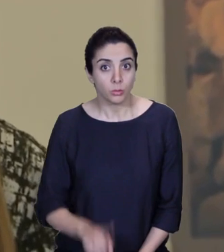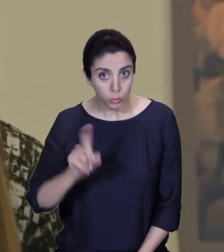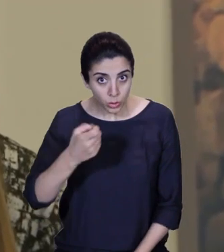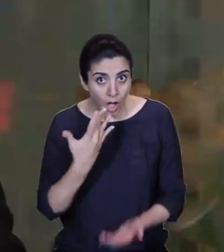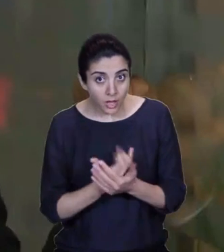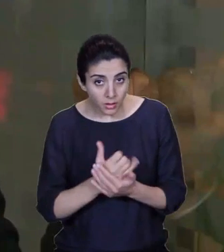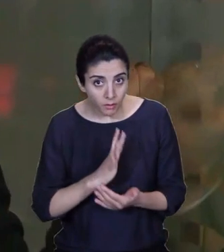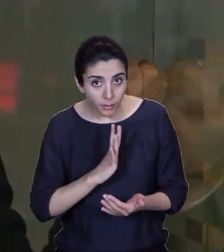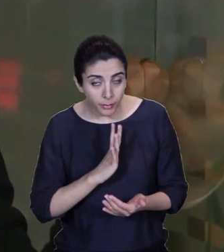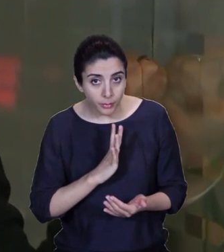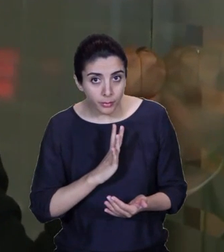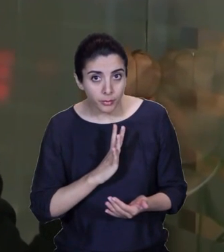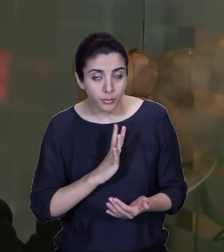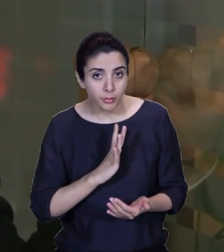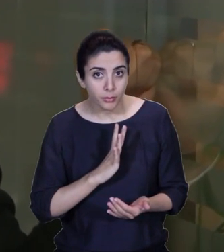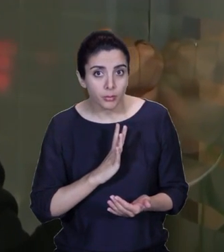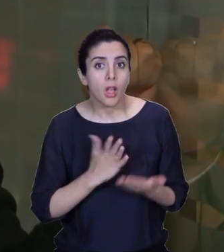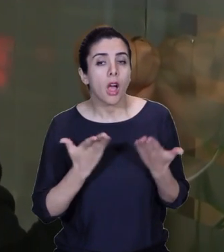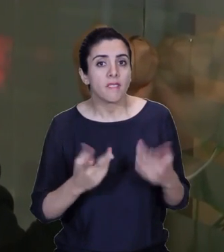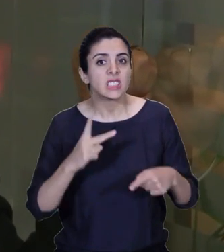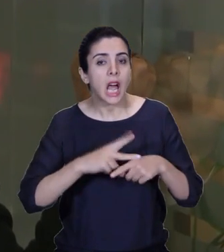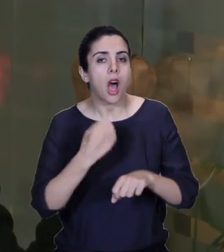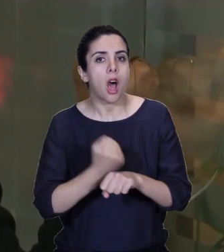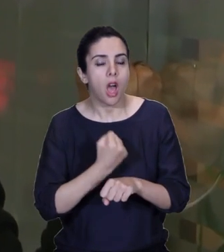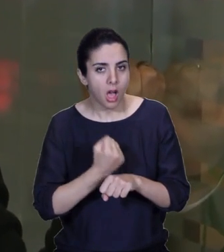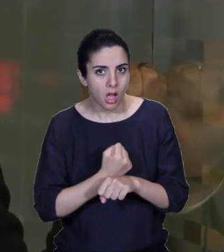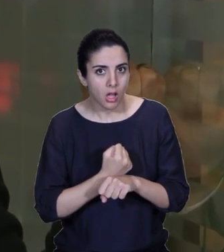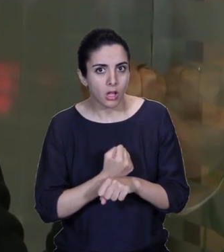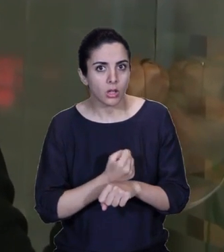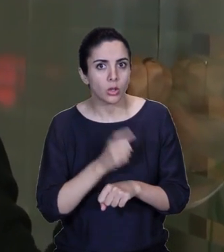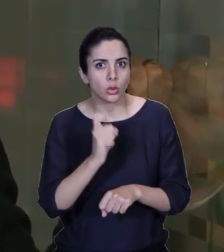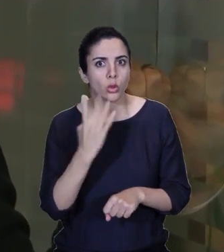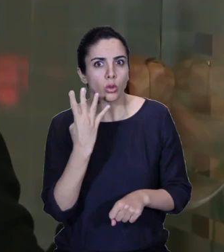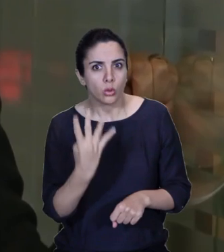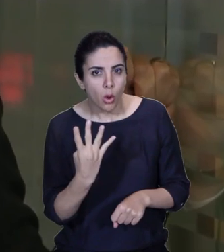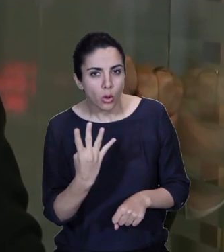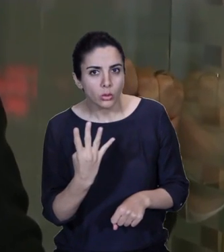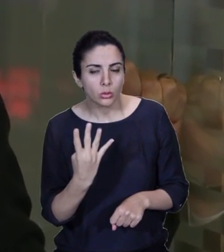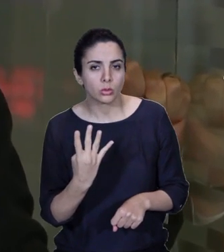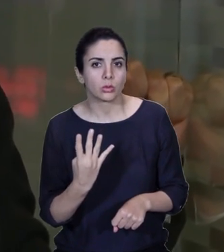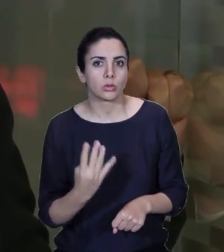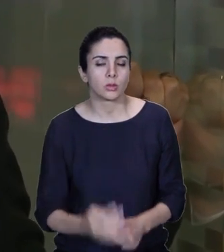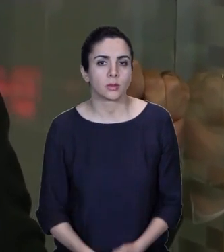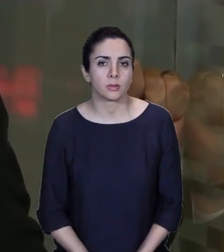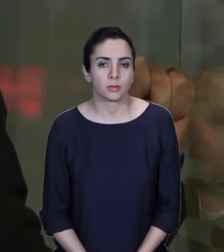Buldunuz mu kaydını? Nihat dinliyor. Evet, Zehra Kaya. 94. Zehra mı dedi o?